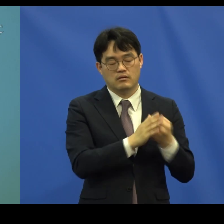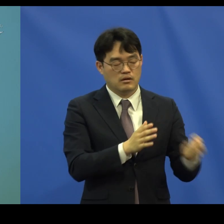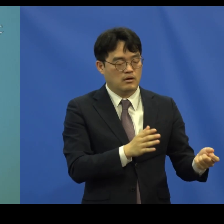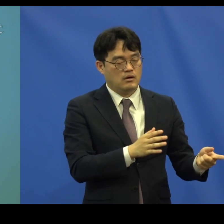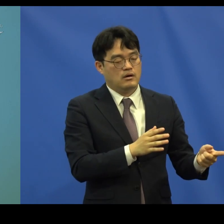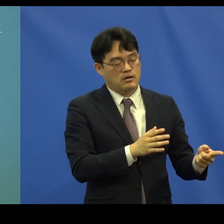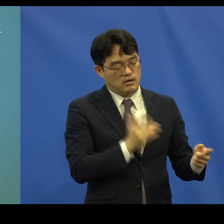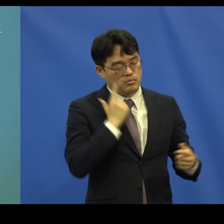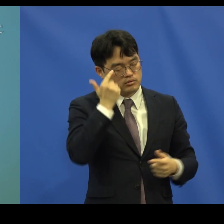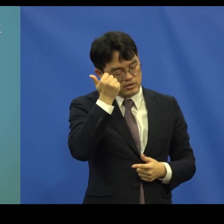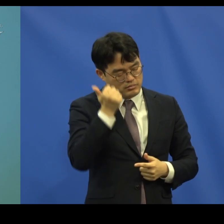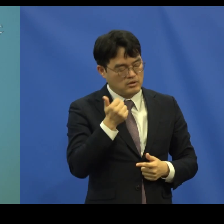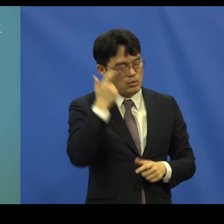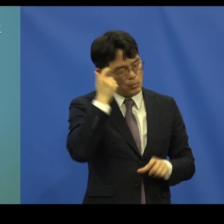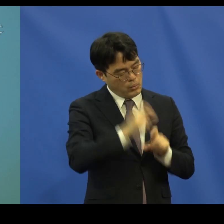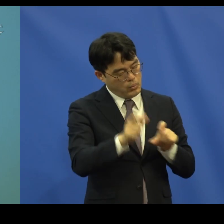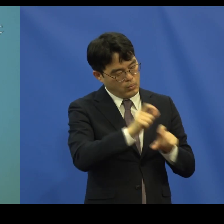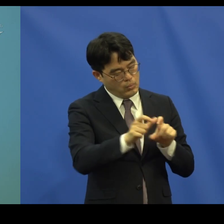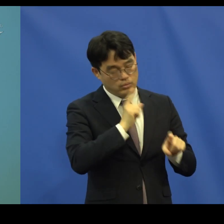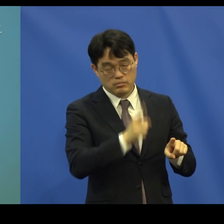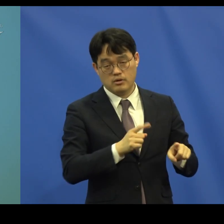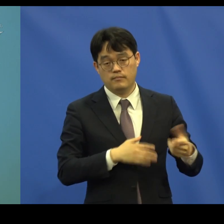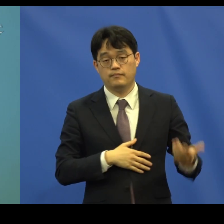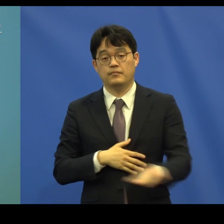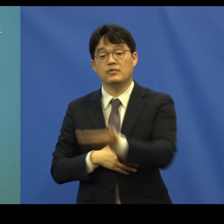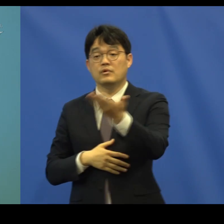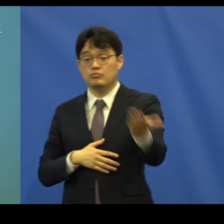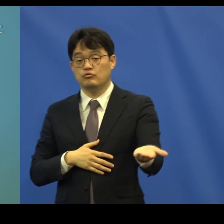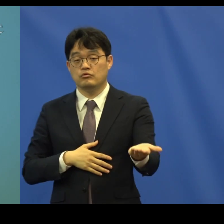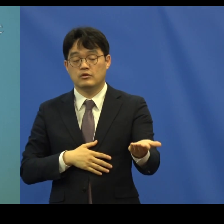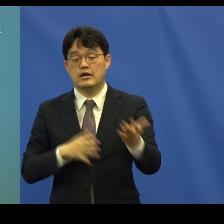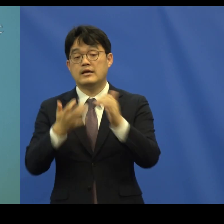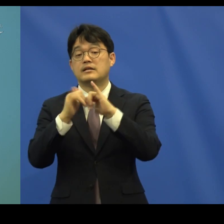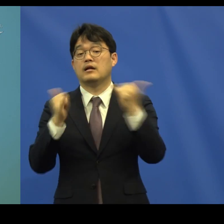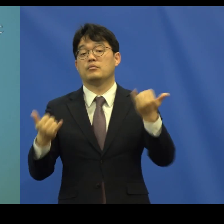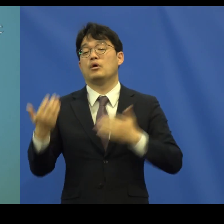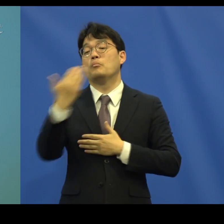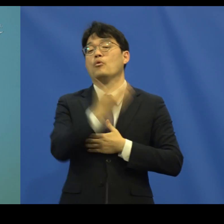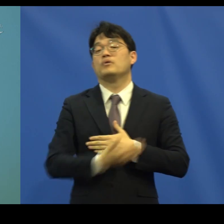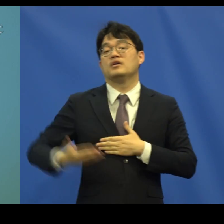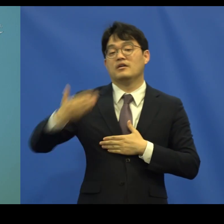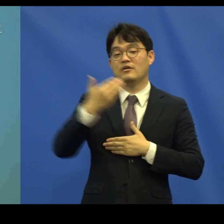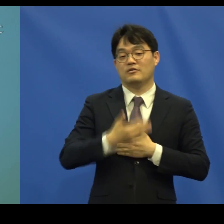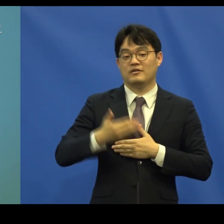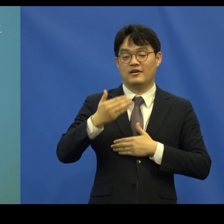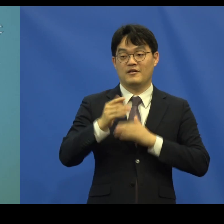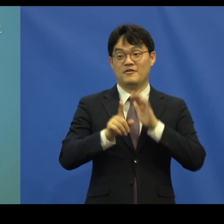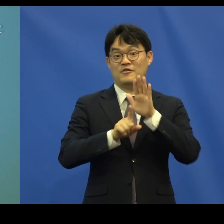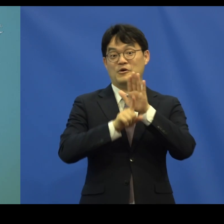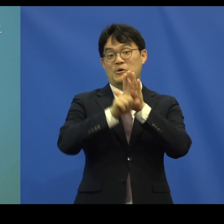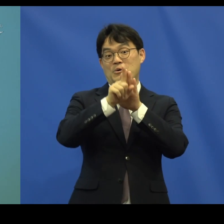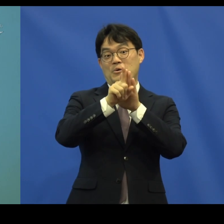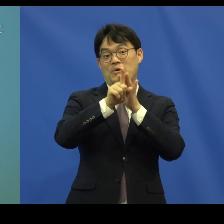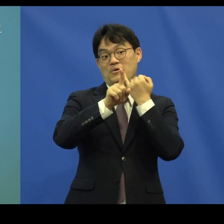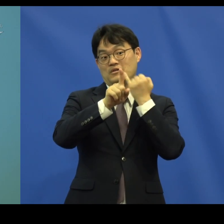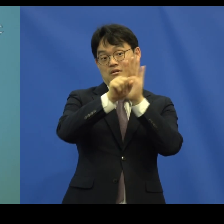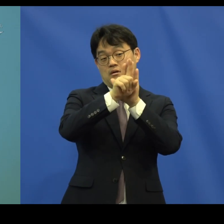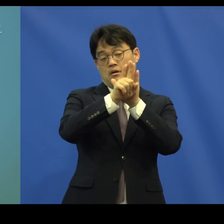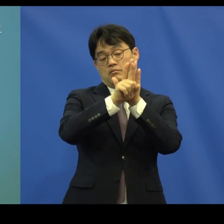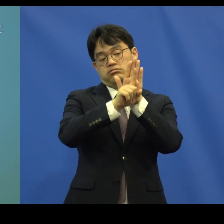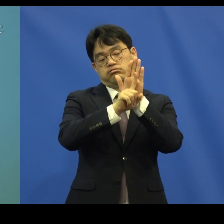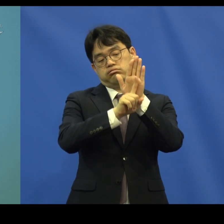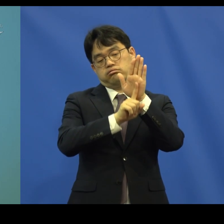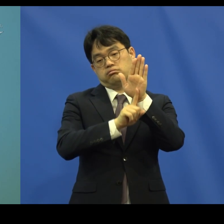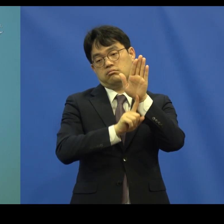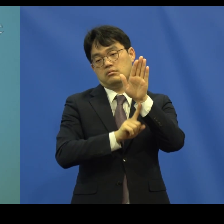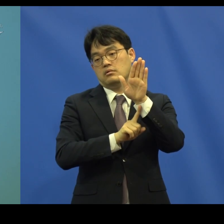여러분, 이 몸이 차가워지는 거, 이게 죽는 정세잖아요. 여러분, 타이타닉이나 그런 때 물에 빠져서 죽은 게 아니고 저체온증, 그